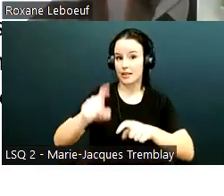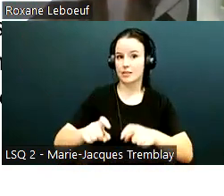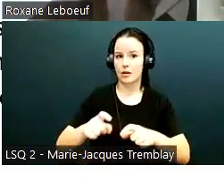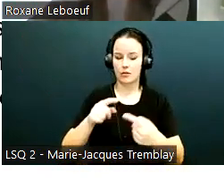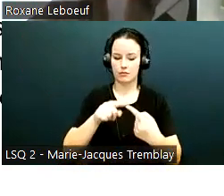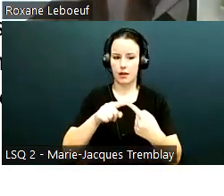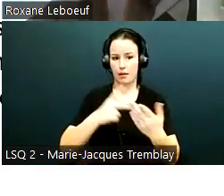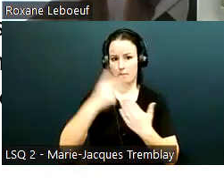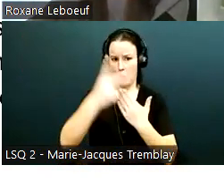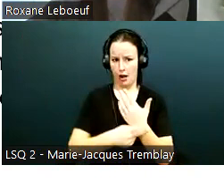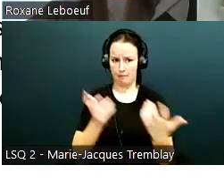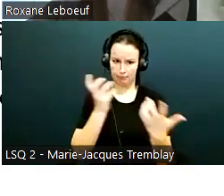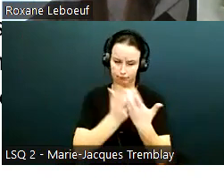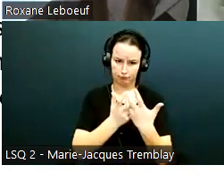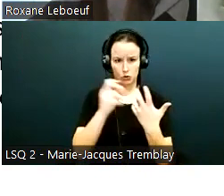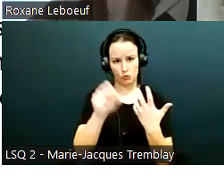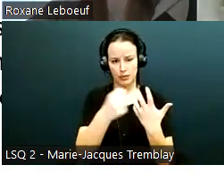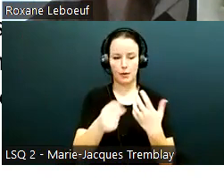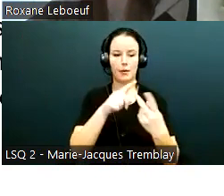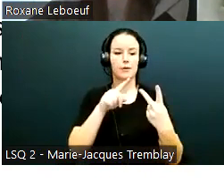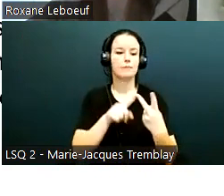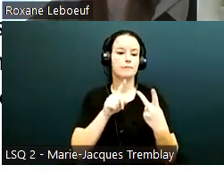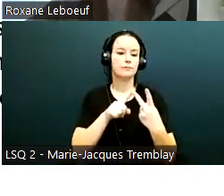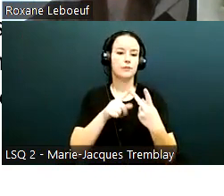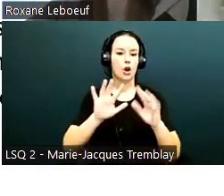objectifs? Comment on peut le bonifier? Et